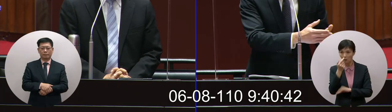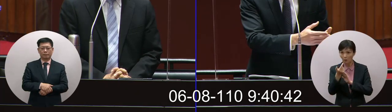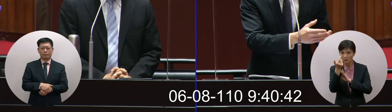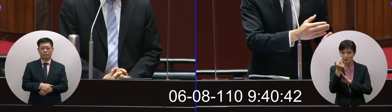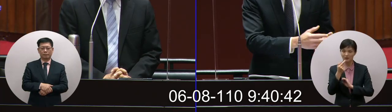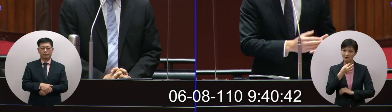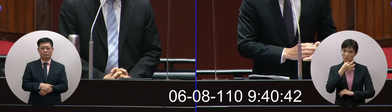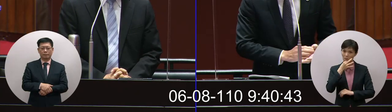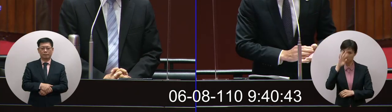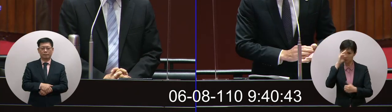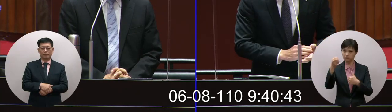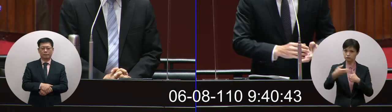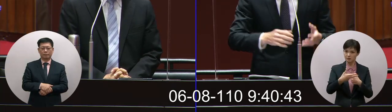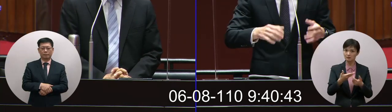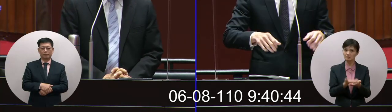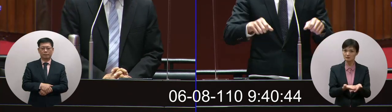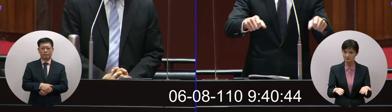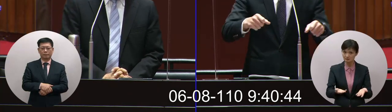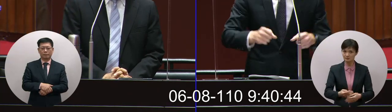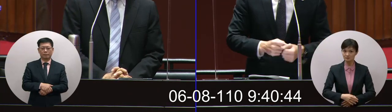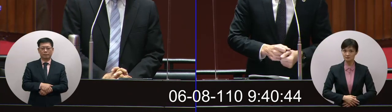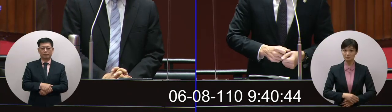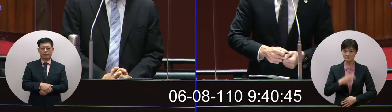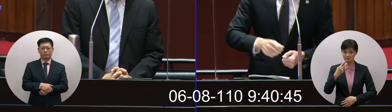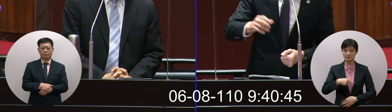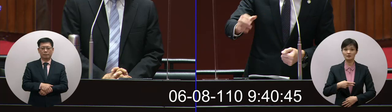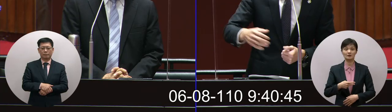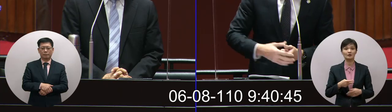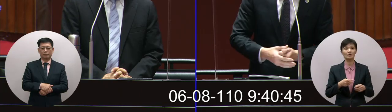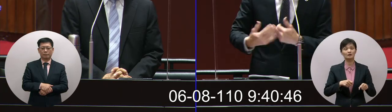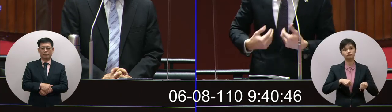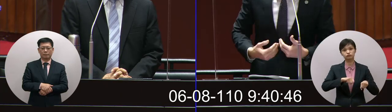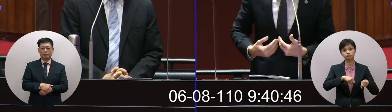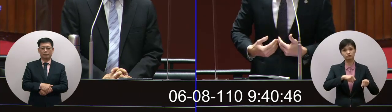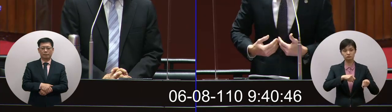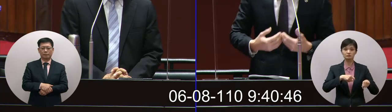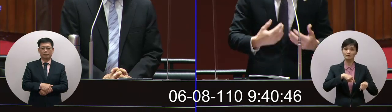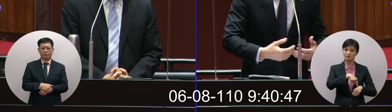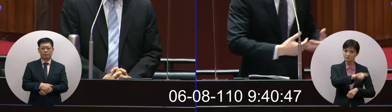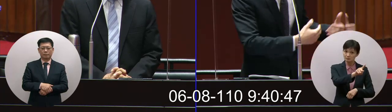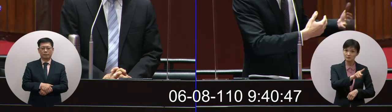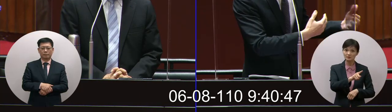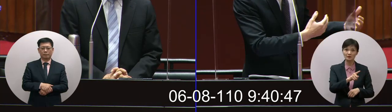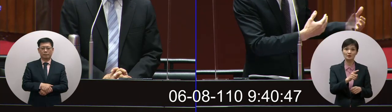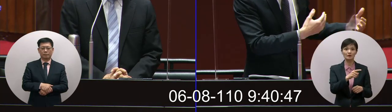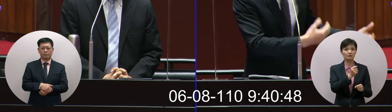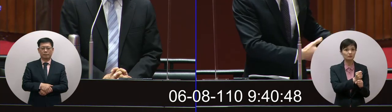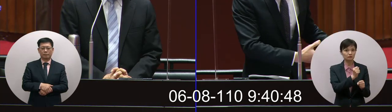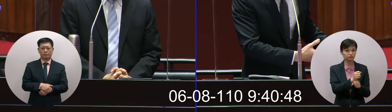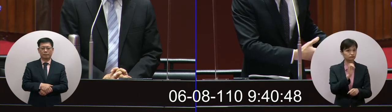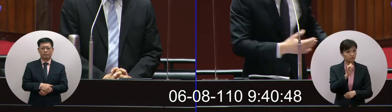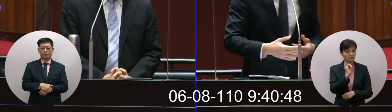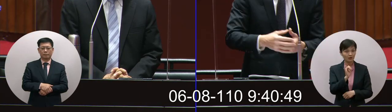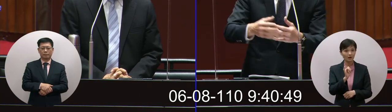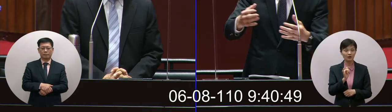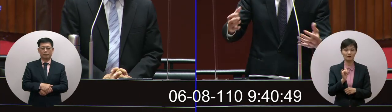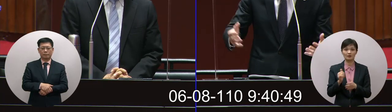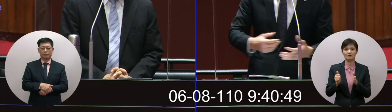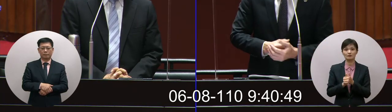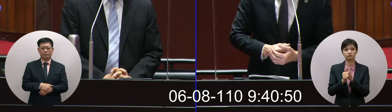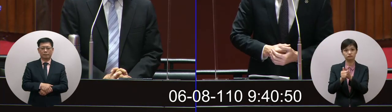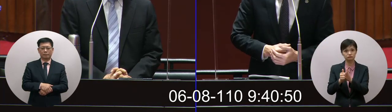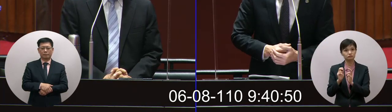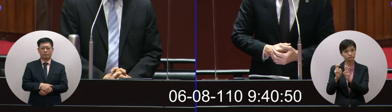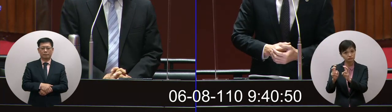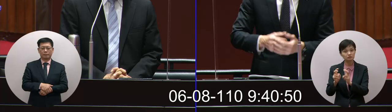有头拄我讲迄个共享机车，大家会使共享机车去上班，这是较好的代志呢。这都袂去钱即个大众运输啊，咱即嘛是叫大